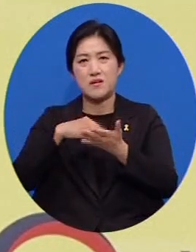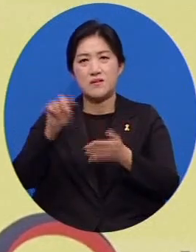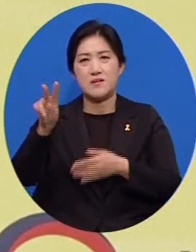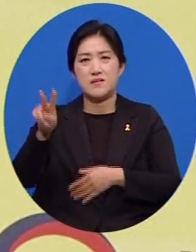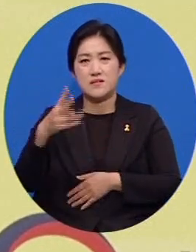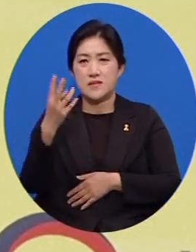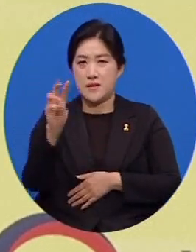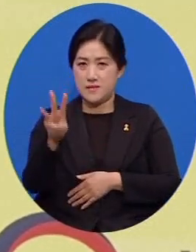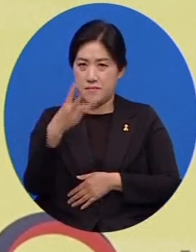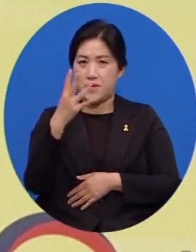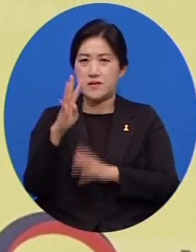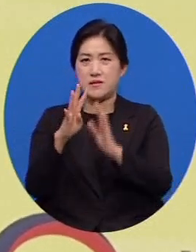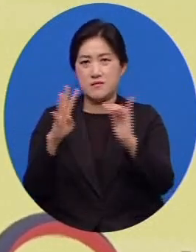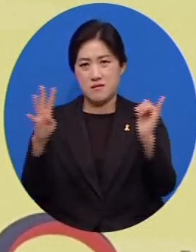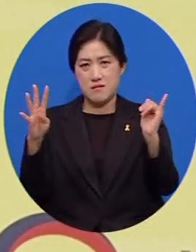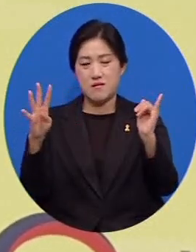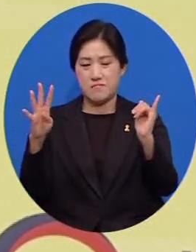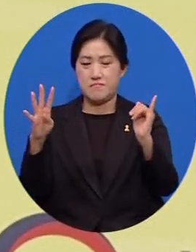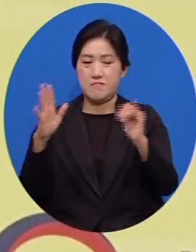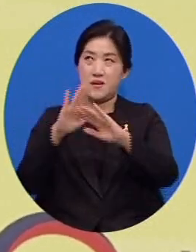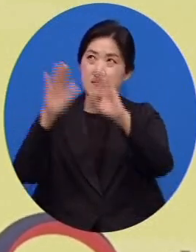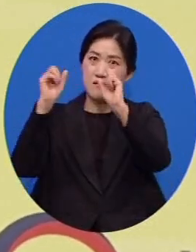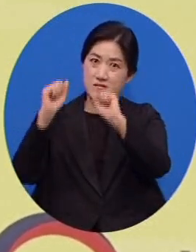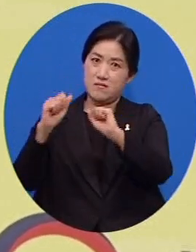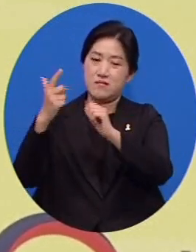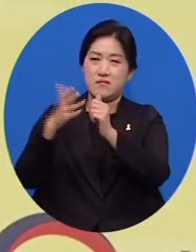304분의 명복을 빕니다.